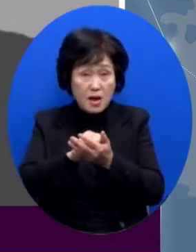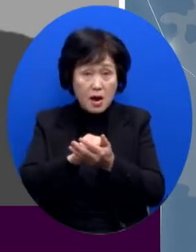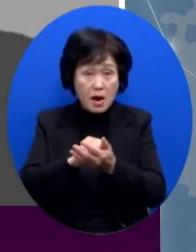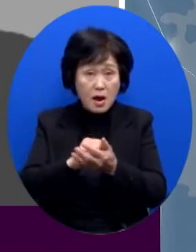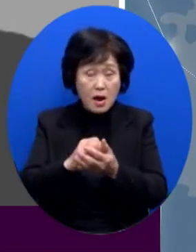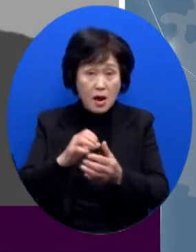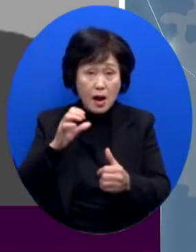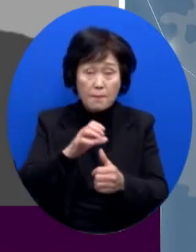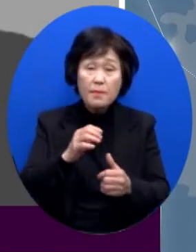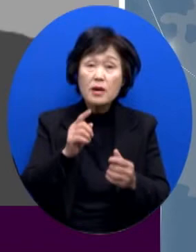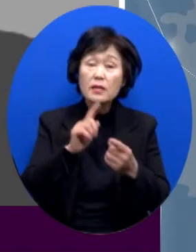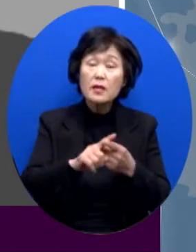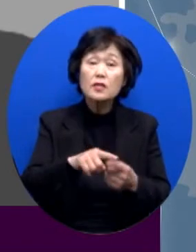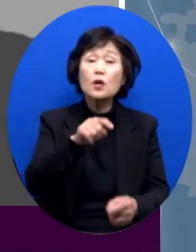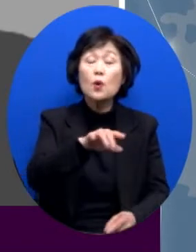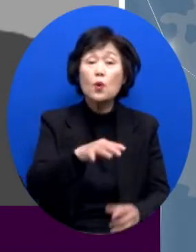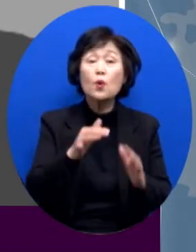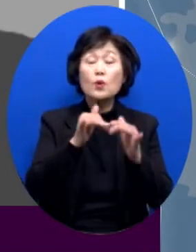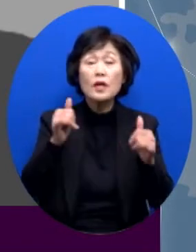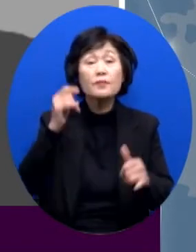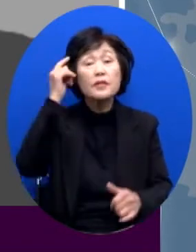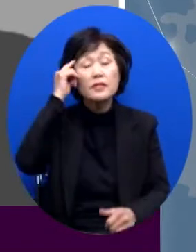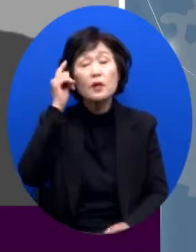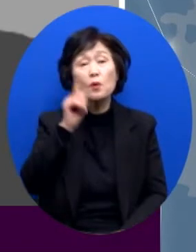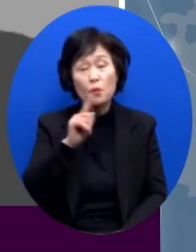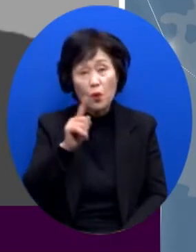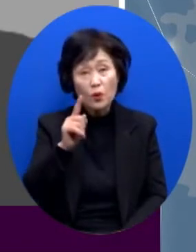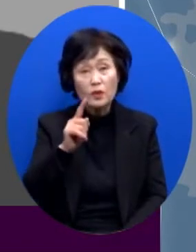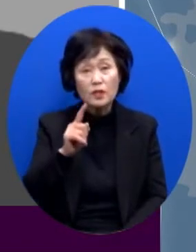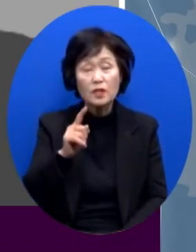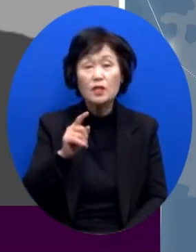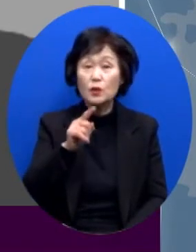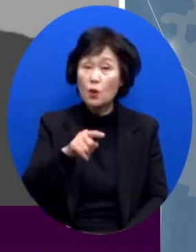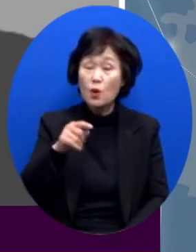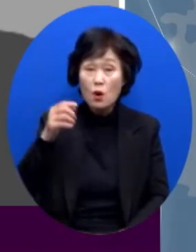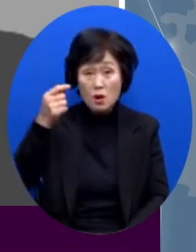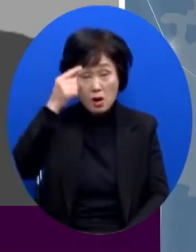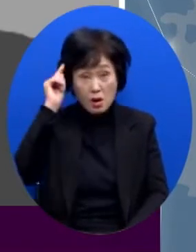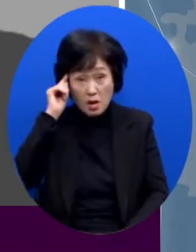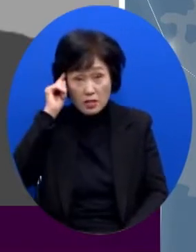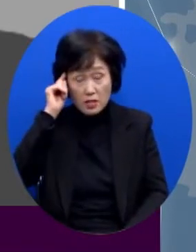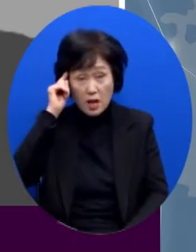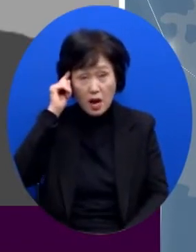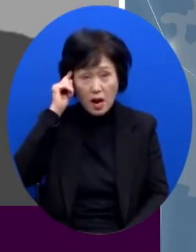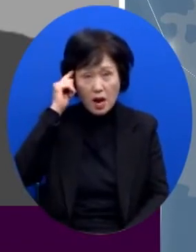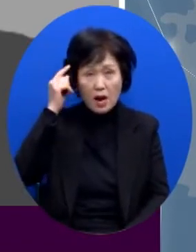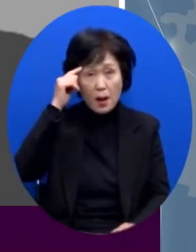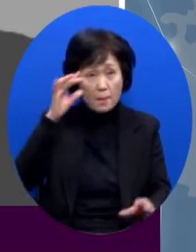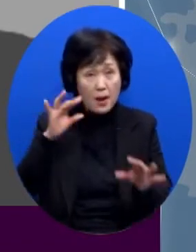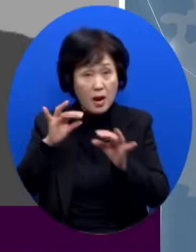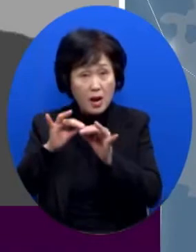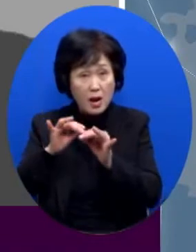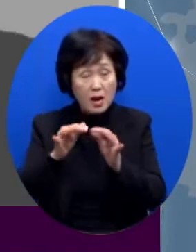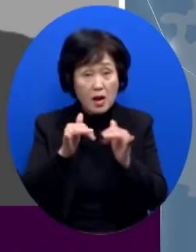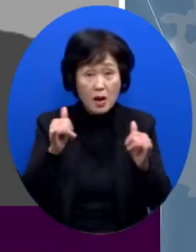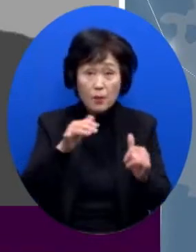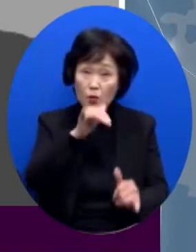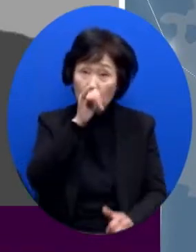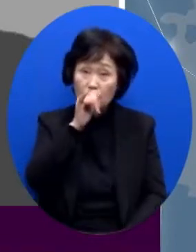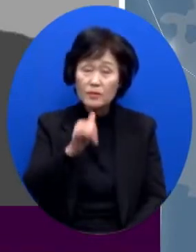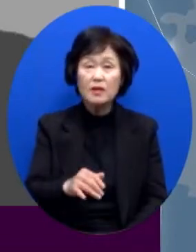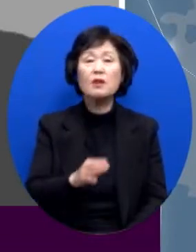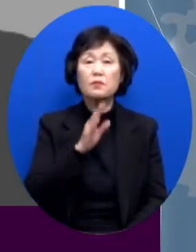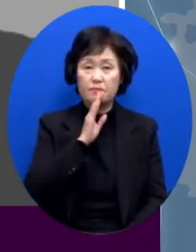세력도 있는지 궁금합니다 좀 알려 주시죠 있을리가 있구요 다리 커가 에러 샷 외도 암 사항은 없다고 그런데 근데